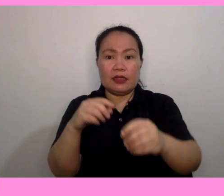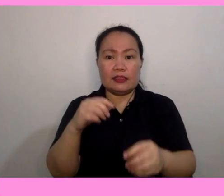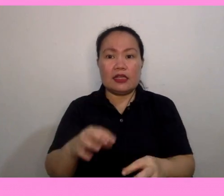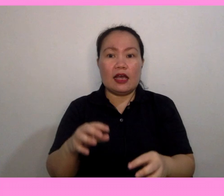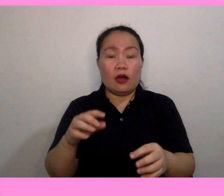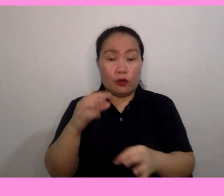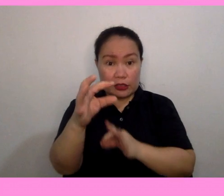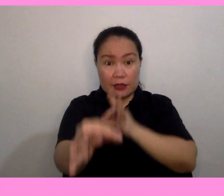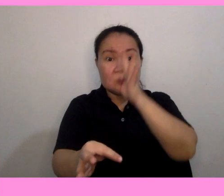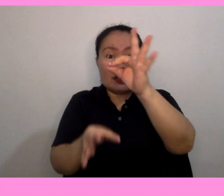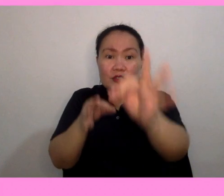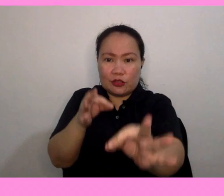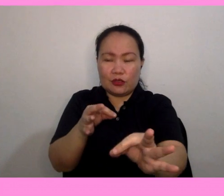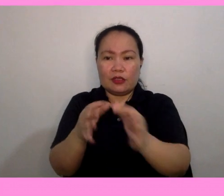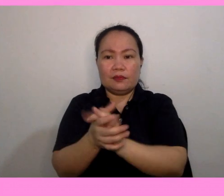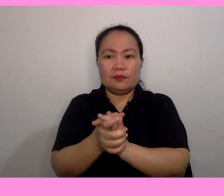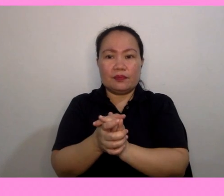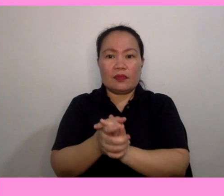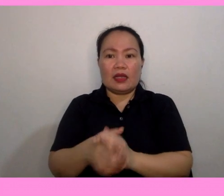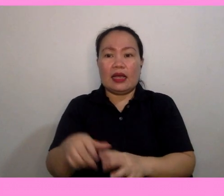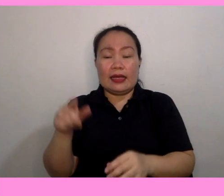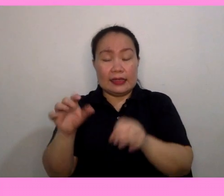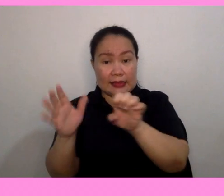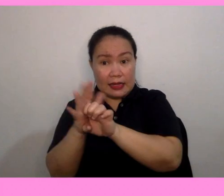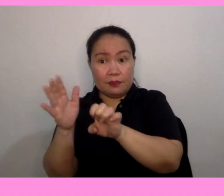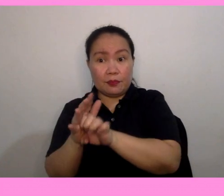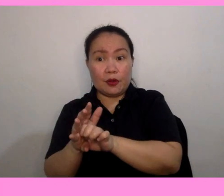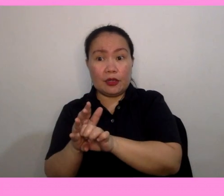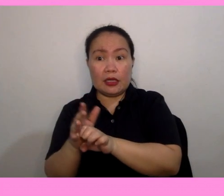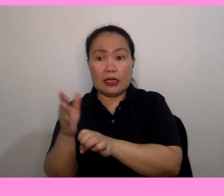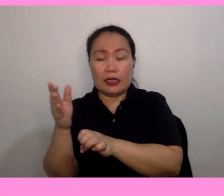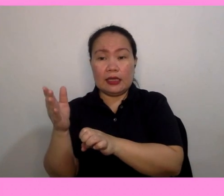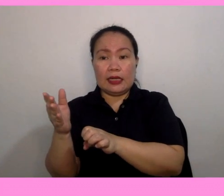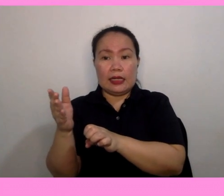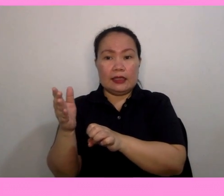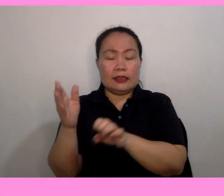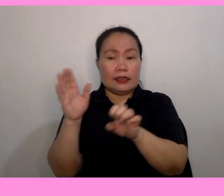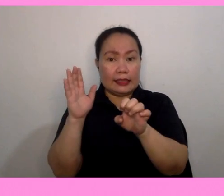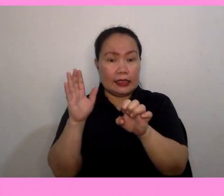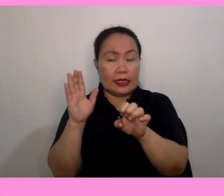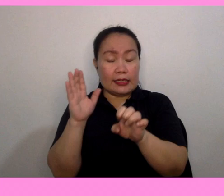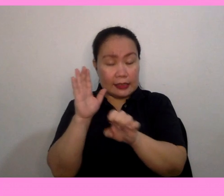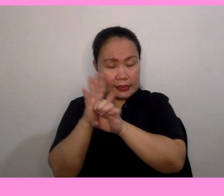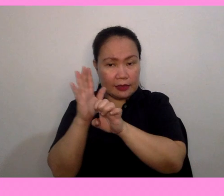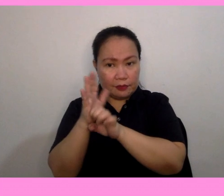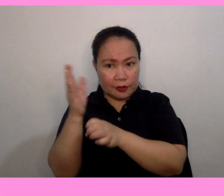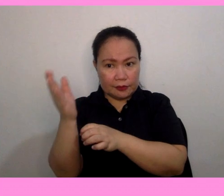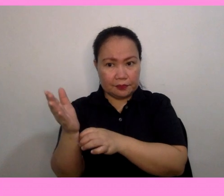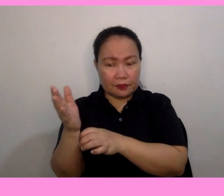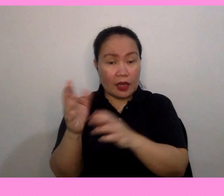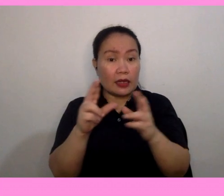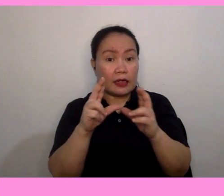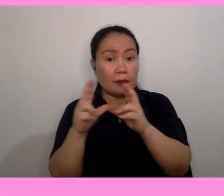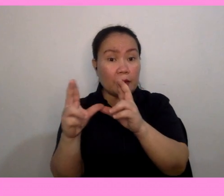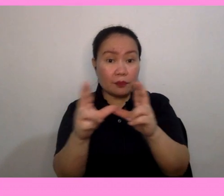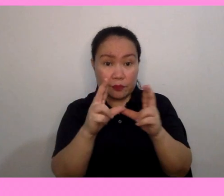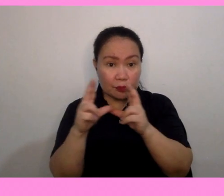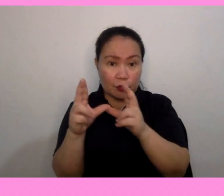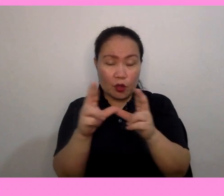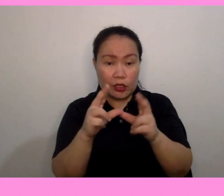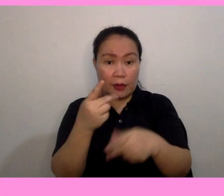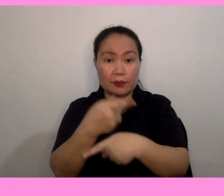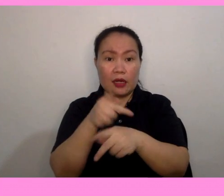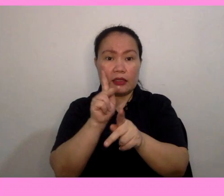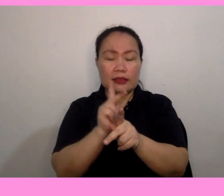ginagamit. Ibig sabihin, hindi magagamit ang isang produkto kung wala ang complement nito. Magkaugnay ang